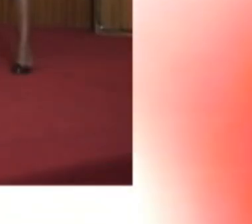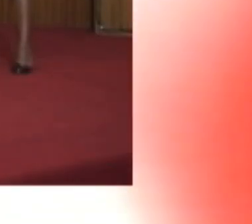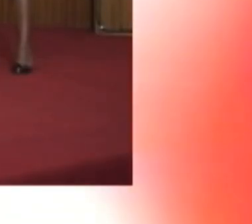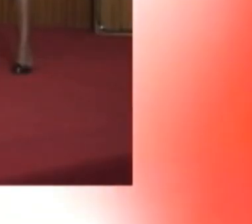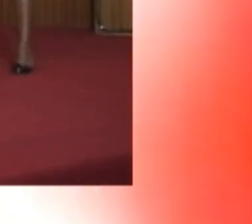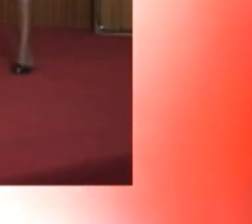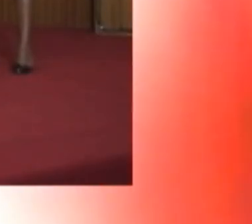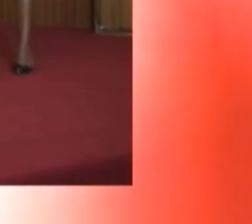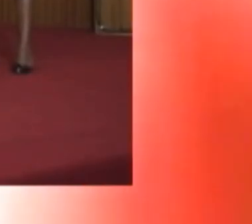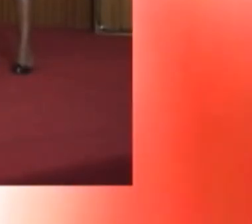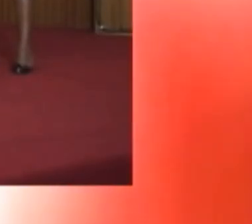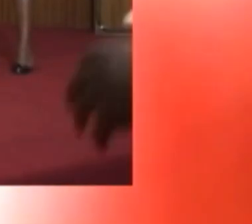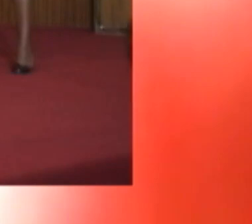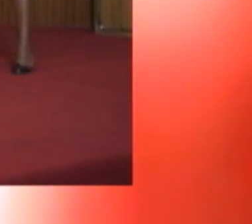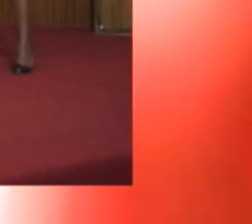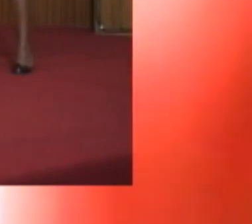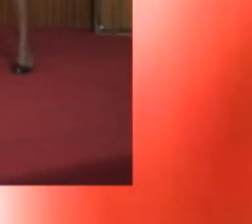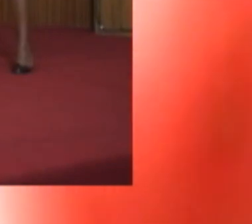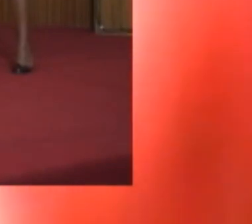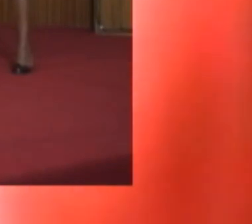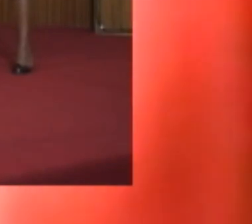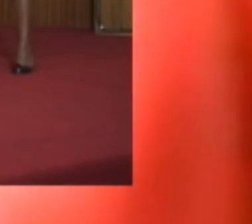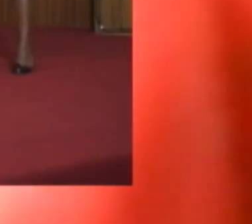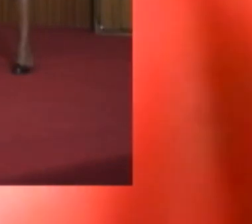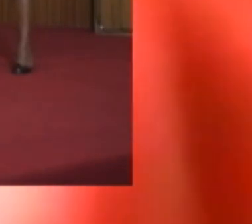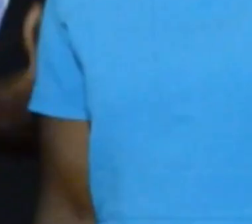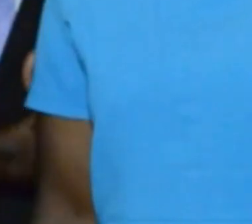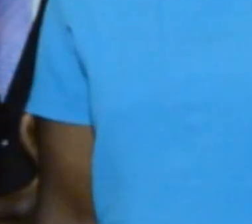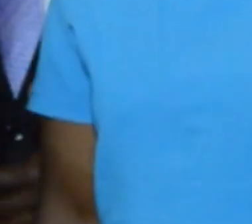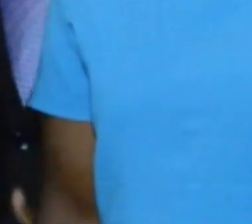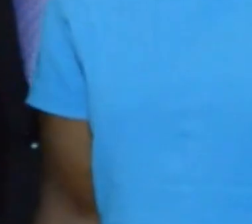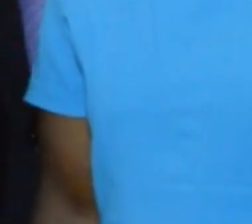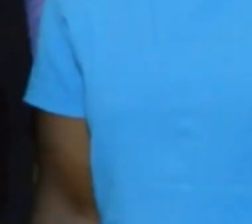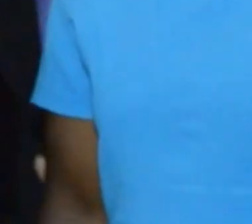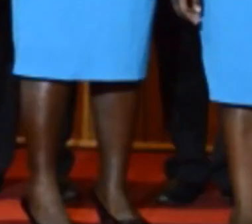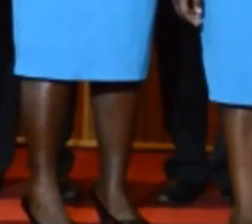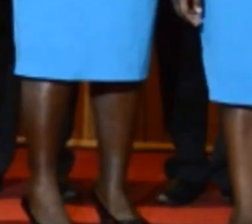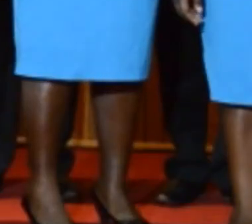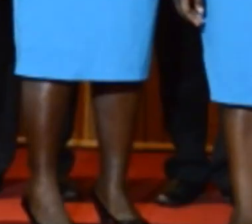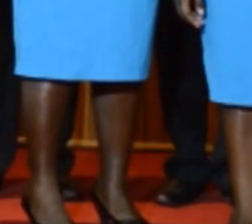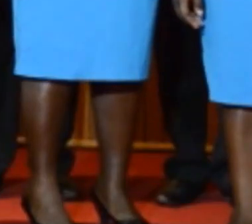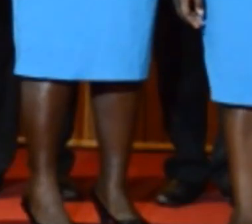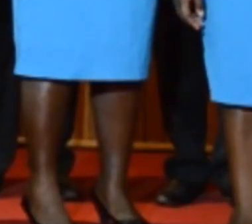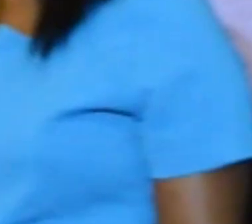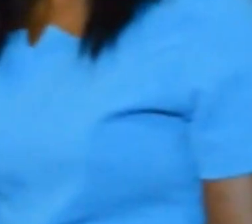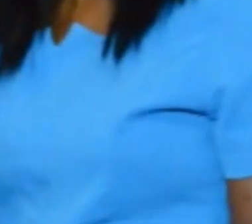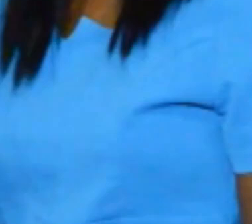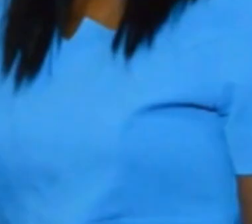wenyu nokuti ndokotadza ndodzoka kumusha wenyu kumusha zvese